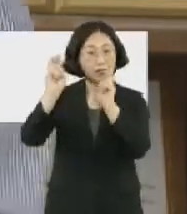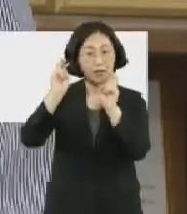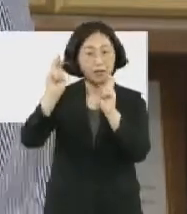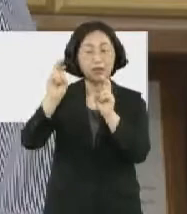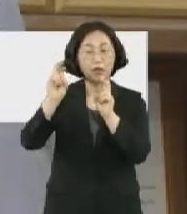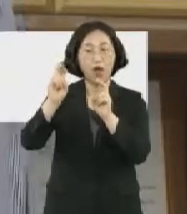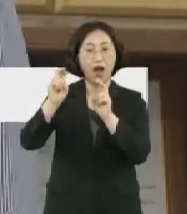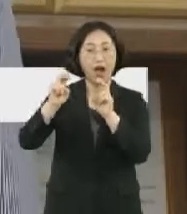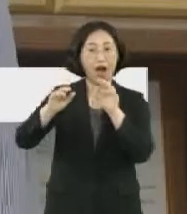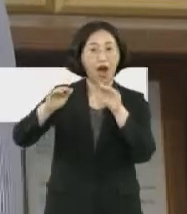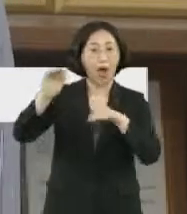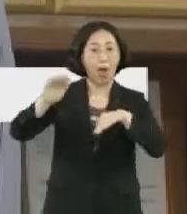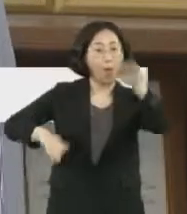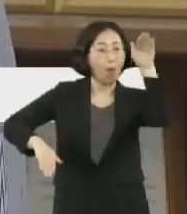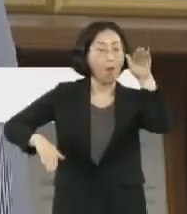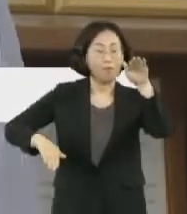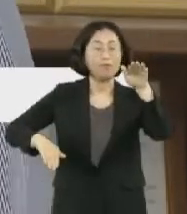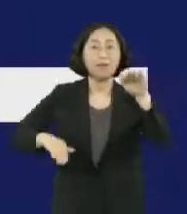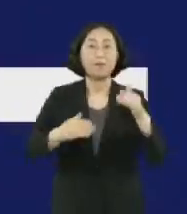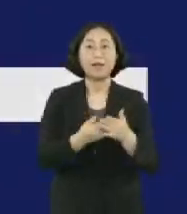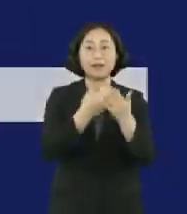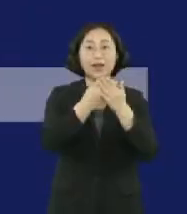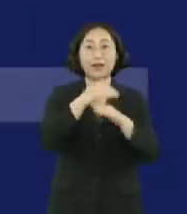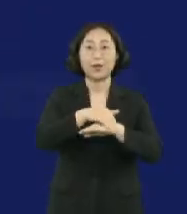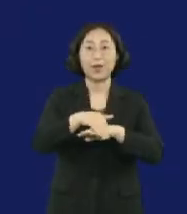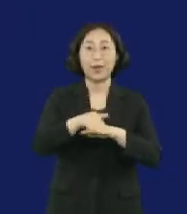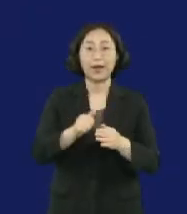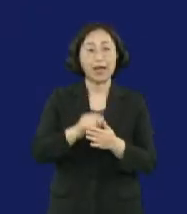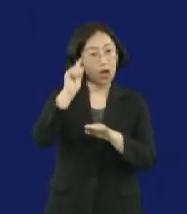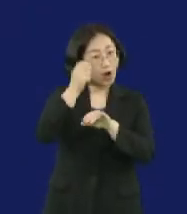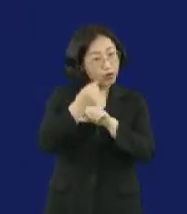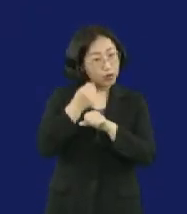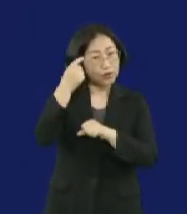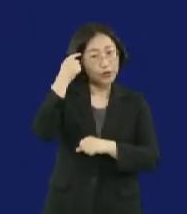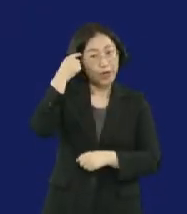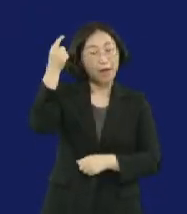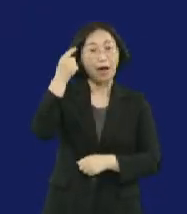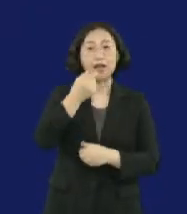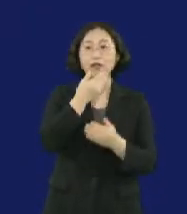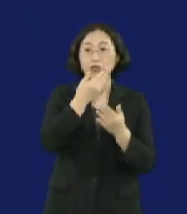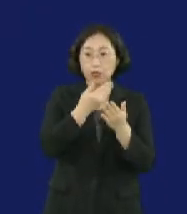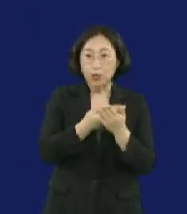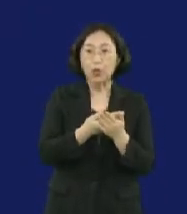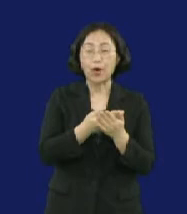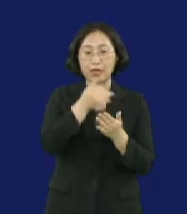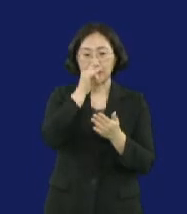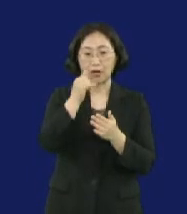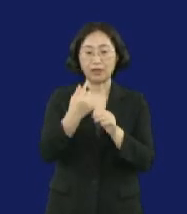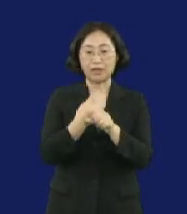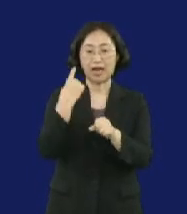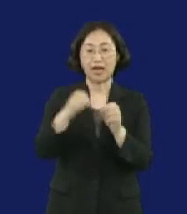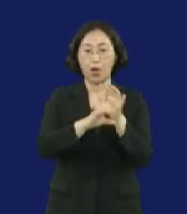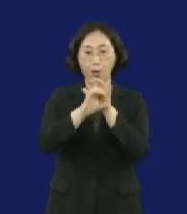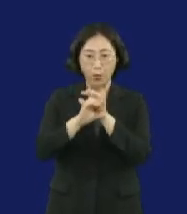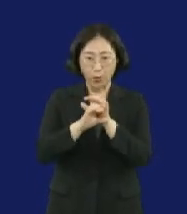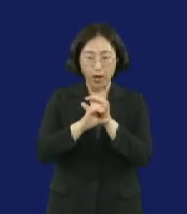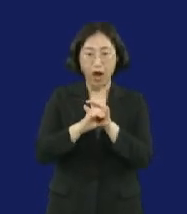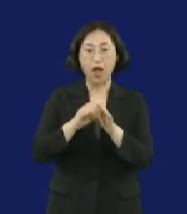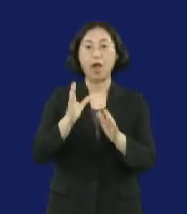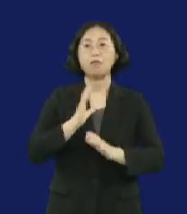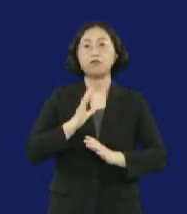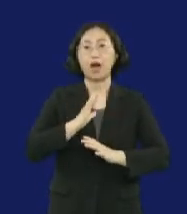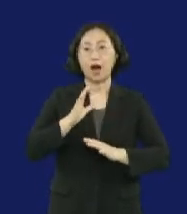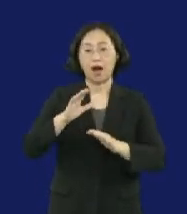업체들과의 좀 더 격차를 벌리려고 하고 있습니다. 연구개발의 중요성이 커지면서 지난해 코로나19라는 불확실한 여건